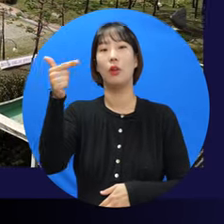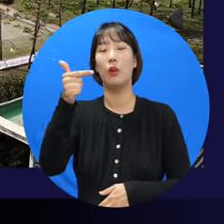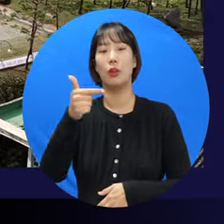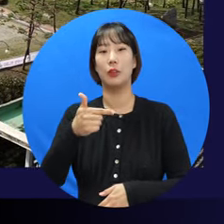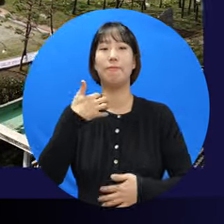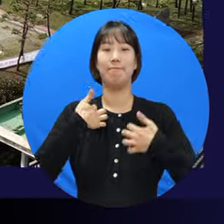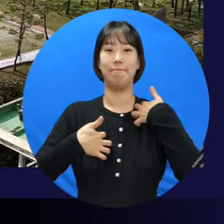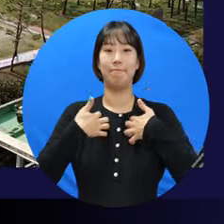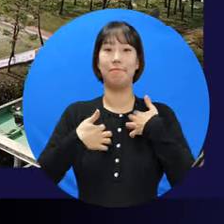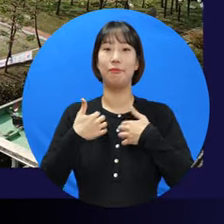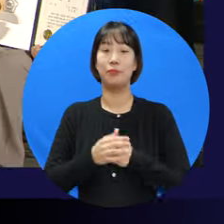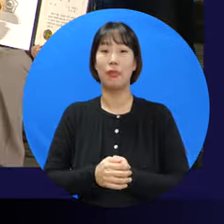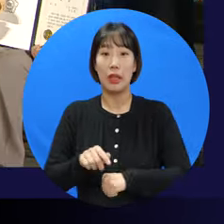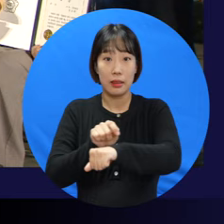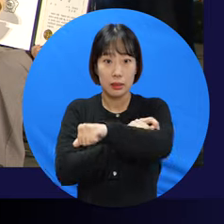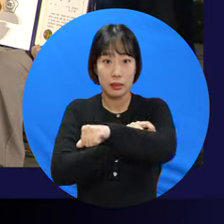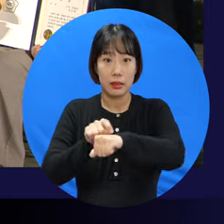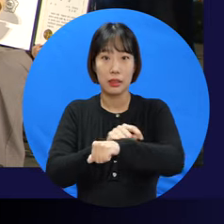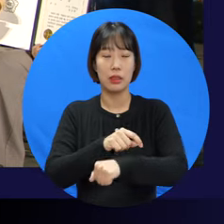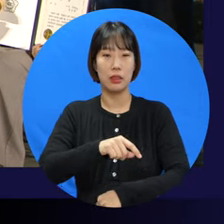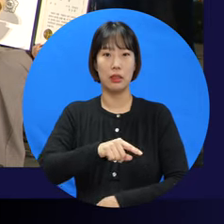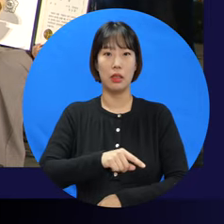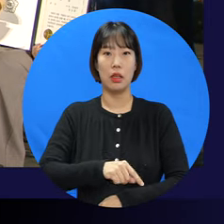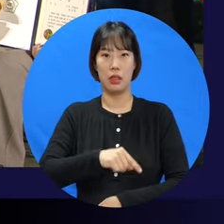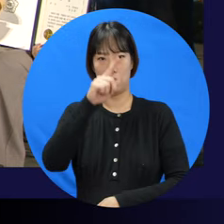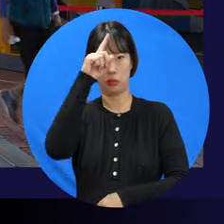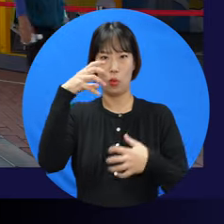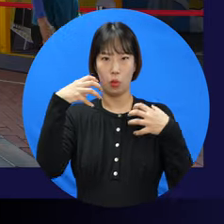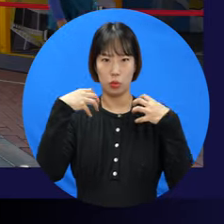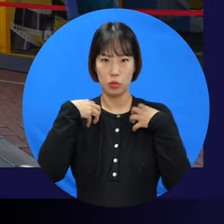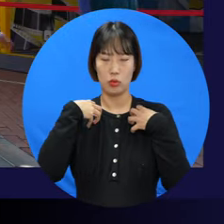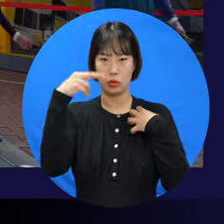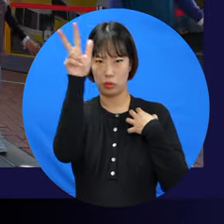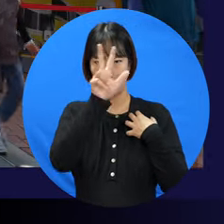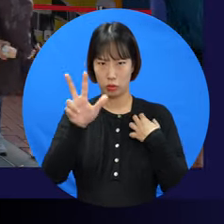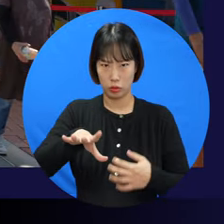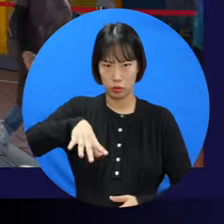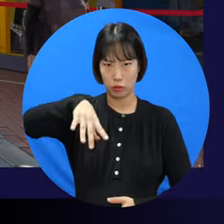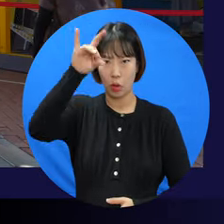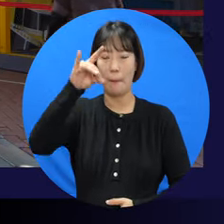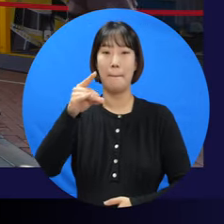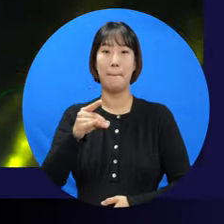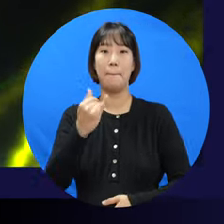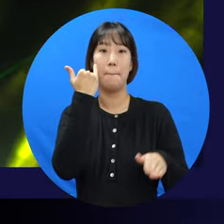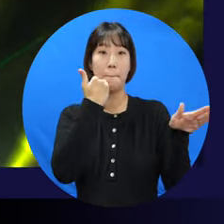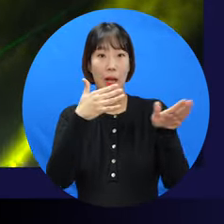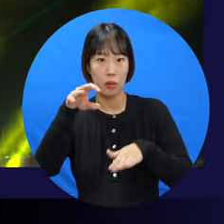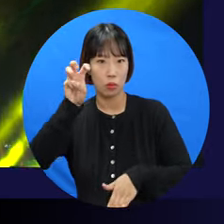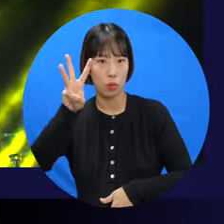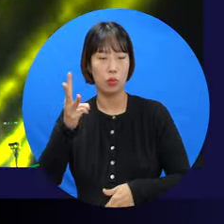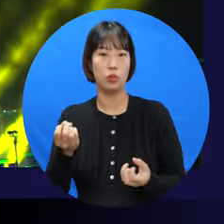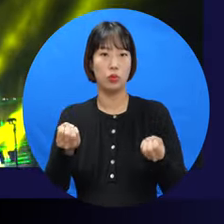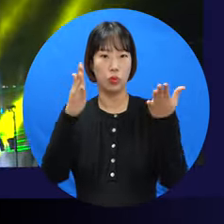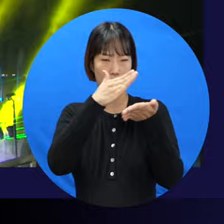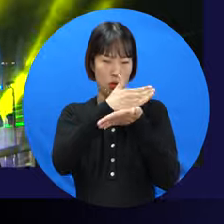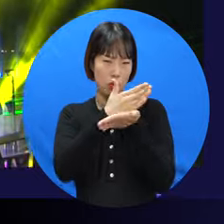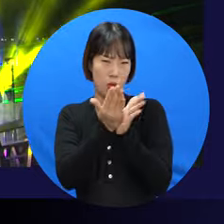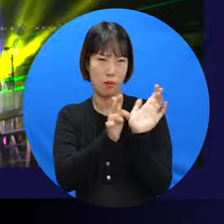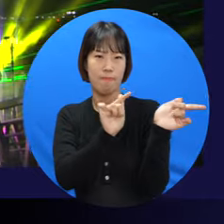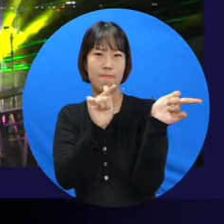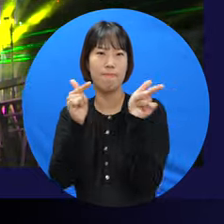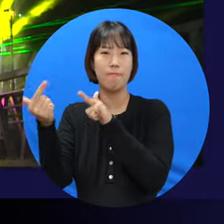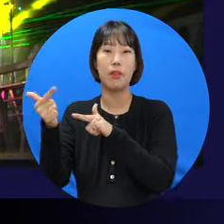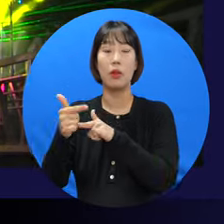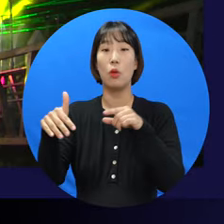위상을 세웠습니다 특히 전국 최초의 문학방 남의 개체 목포 회상 다 분리시 5